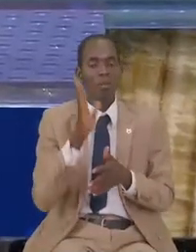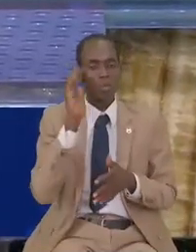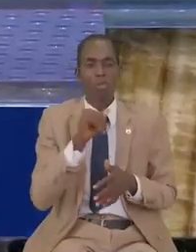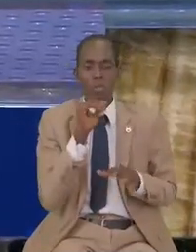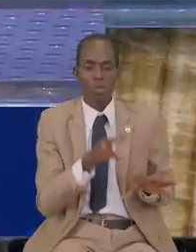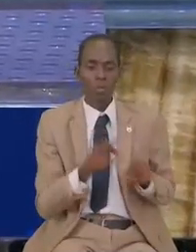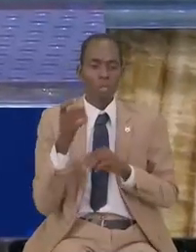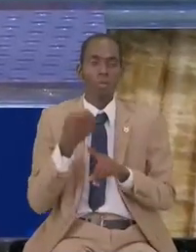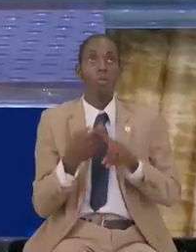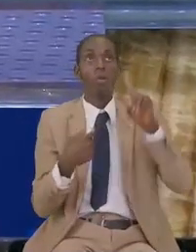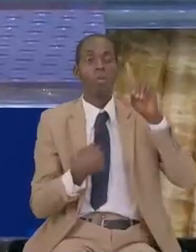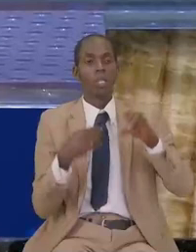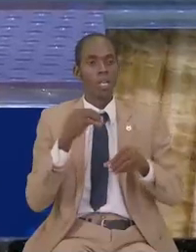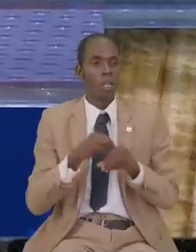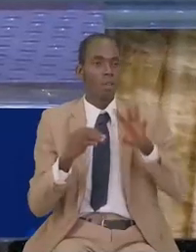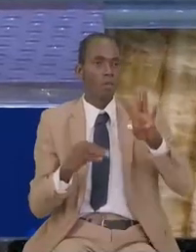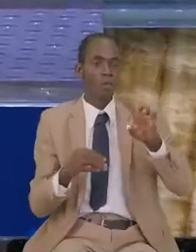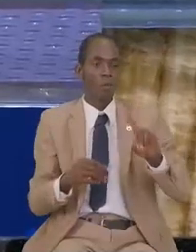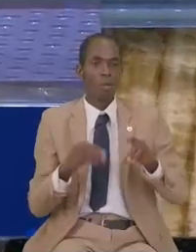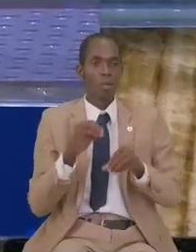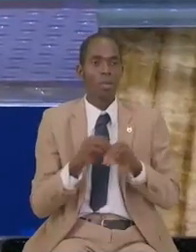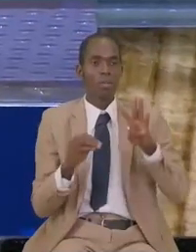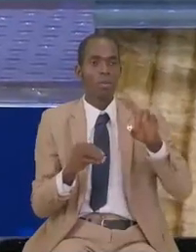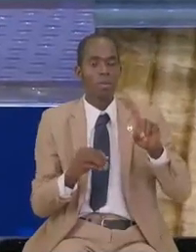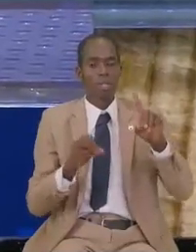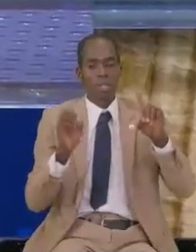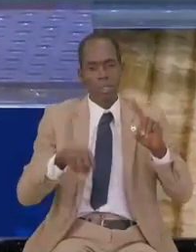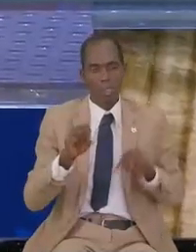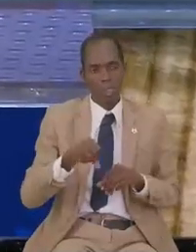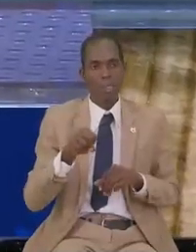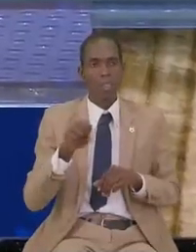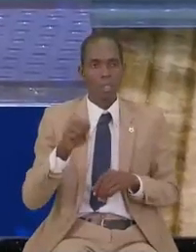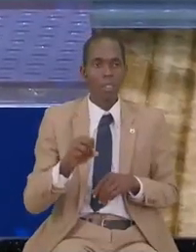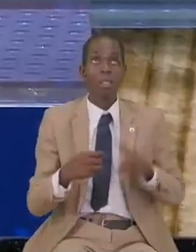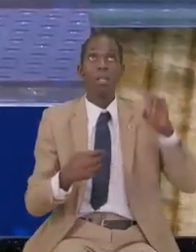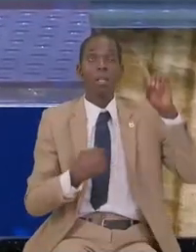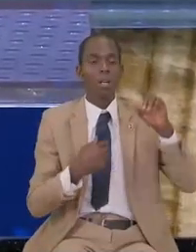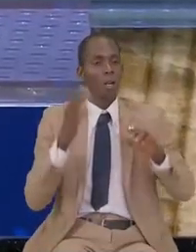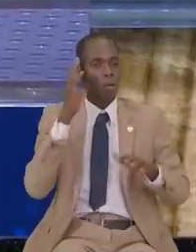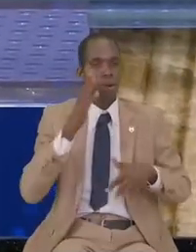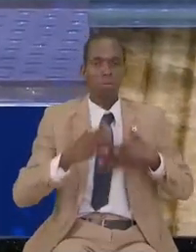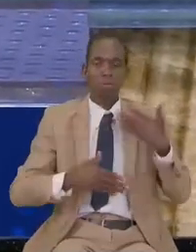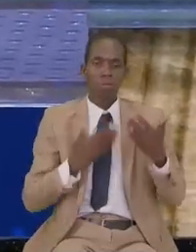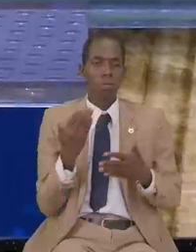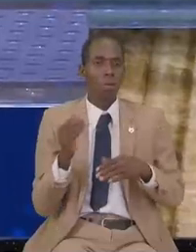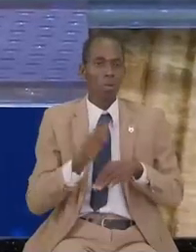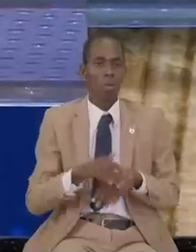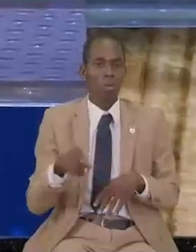dit au verset 41. Je prendrai plaisir à leur faire du bien